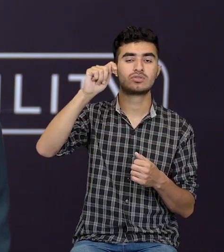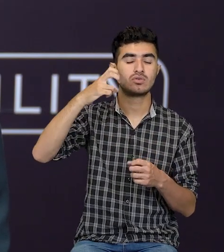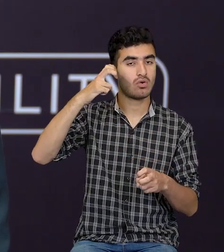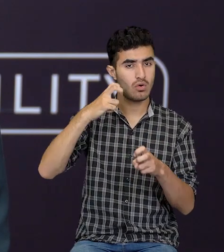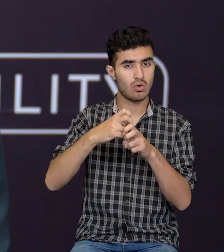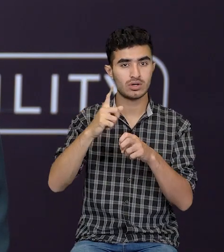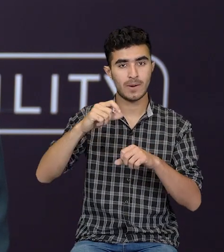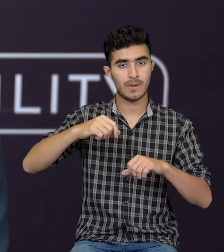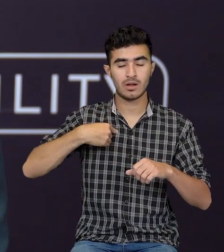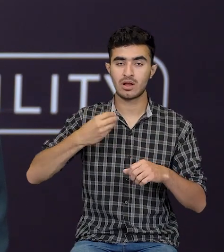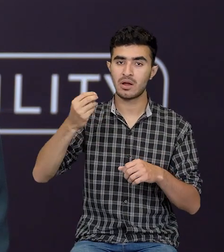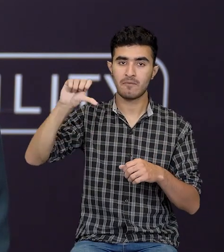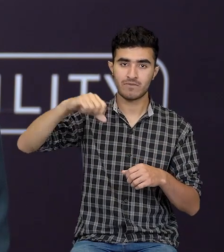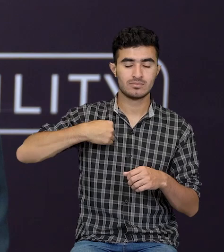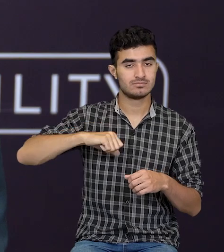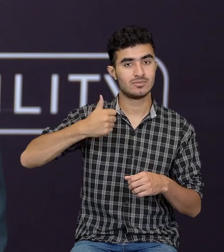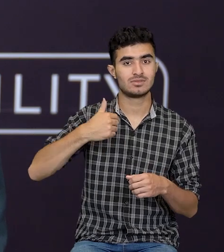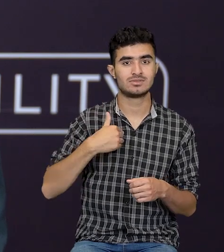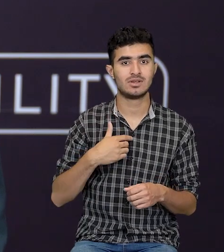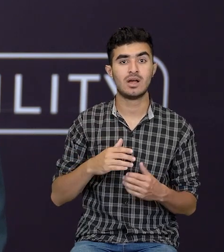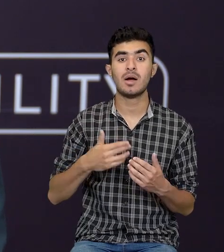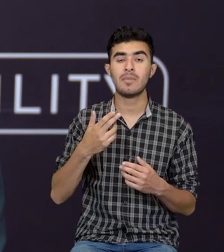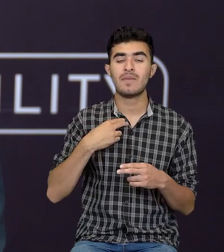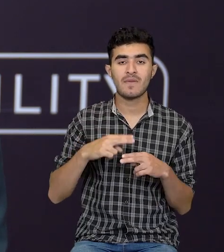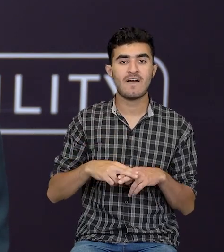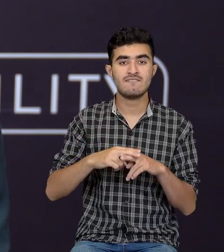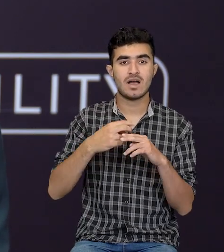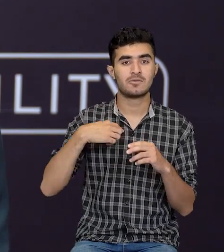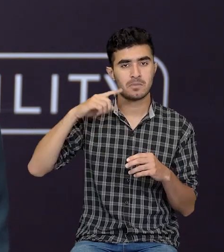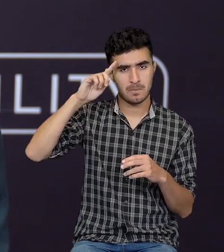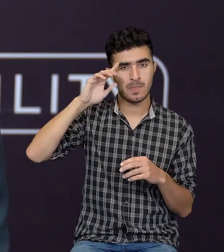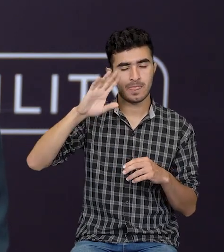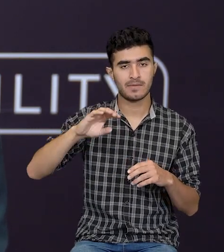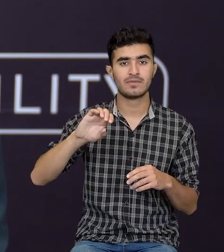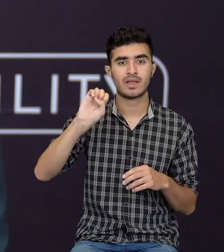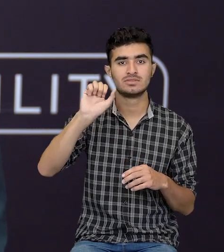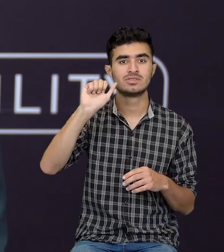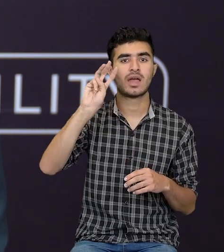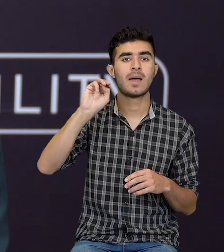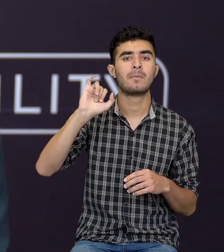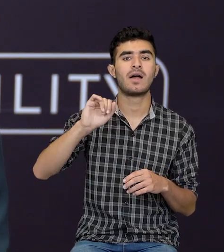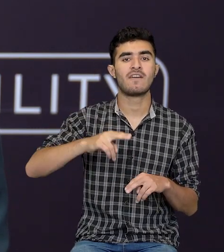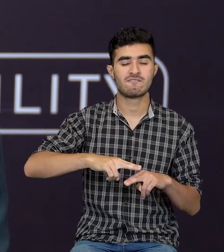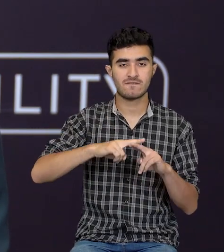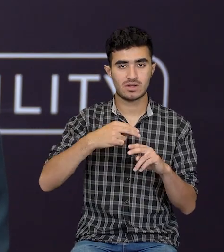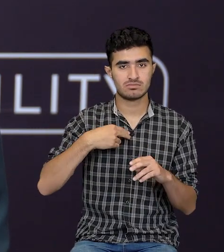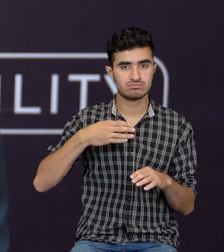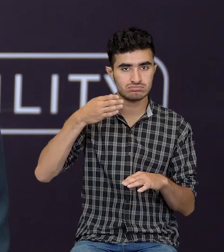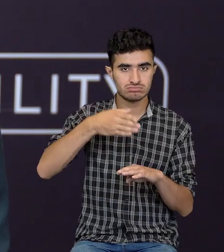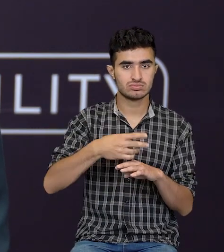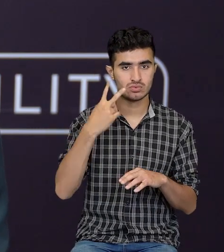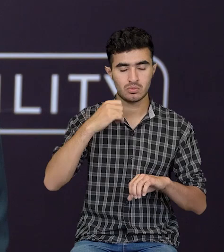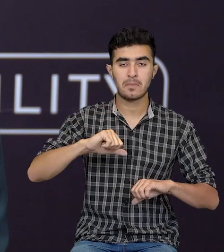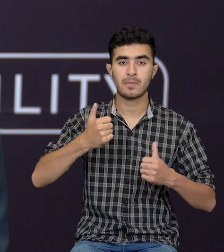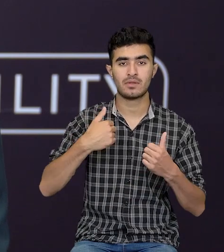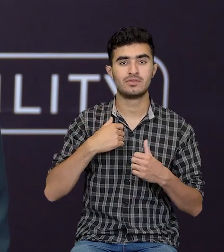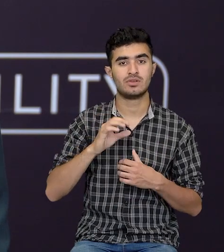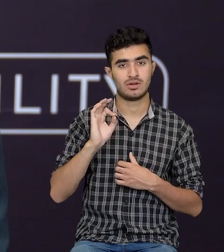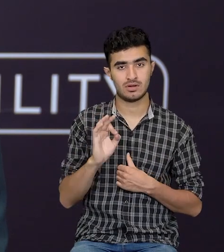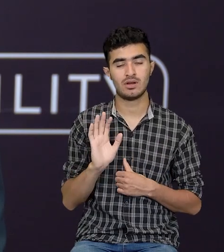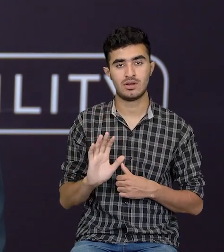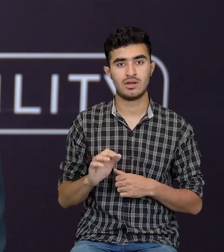मैंने क्वार्टर फाइनल जीता, और अल्लाह ताला का जितना पूरी कौम शुक्र अदा करे कम है, क्योंकि दुनिया में पहली बार हो रहा था